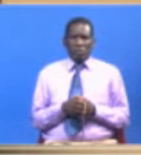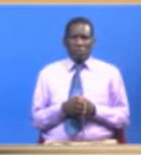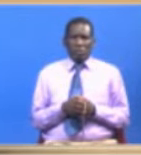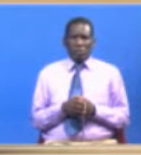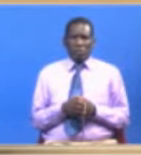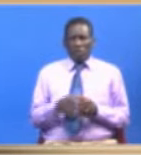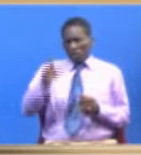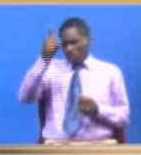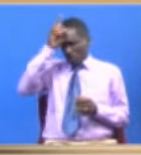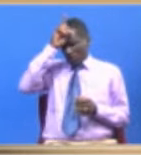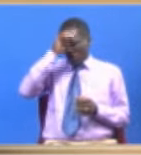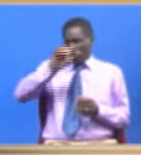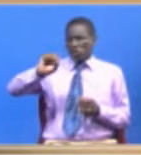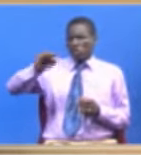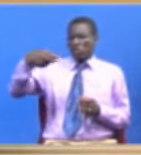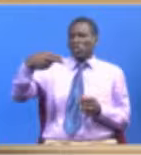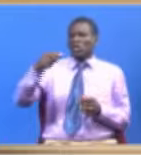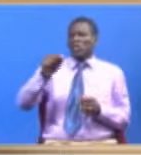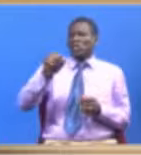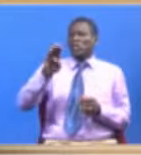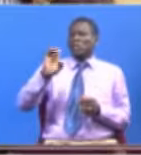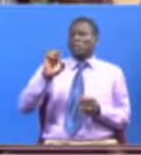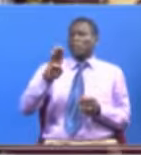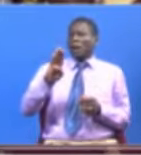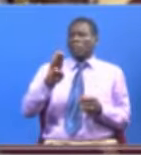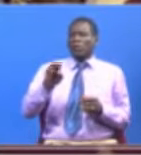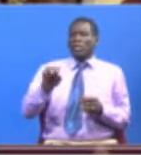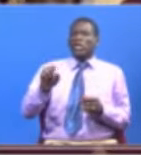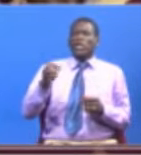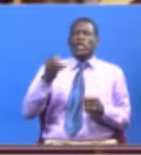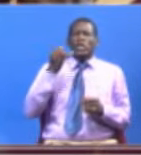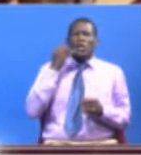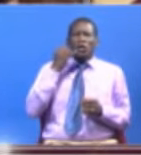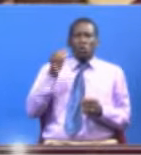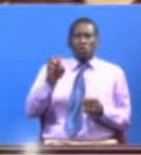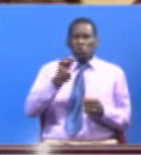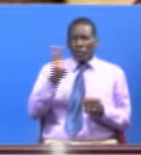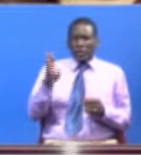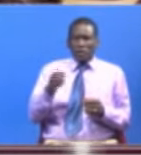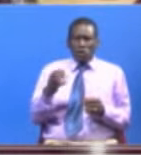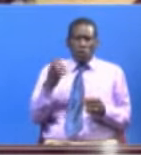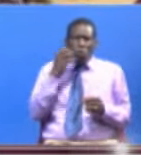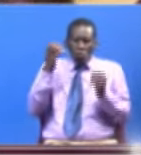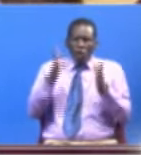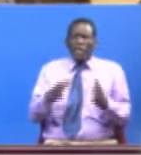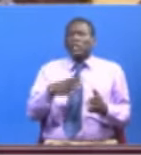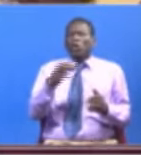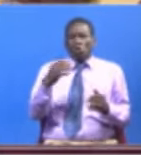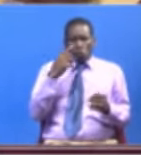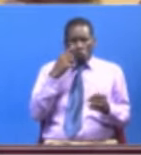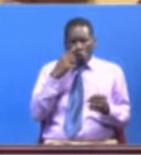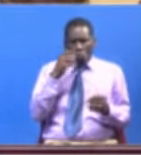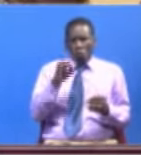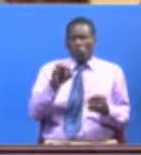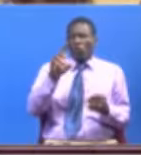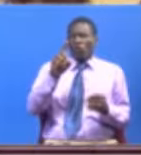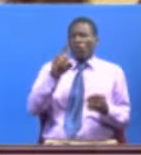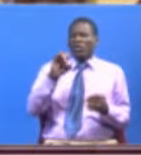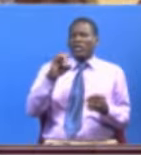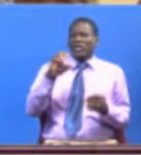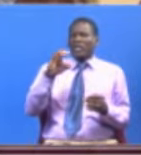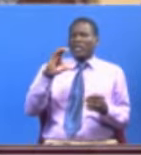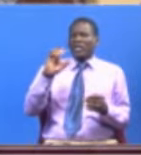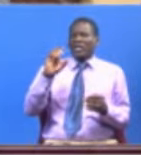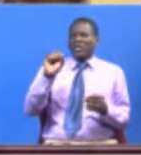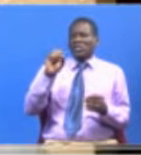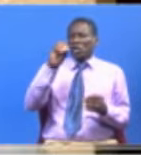Kijijini Shabab, eneo bunge la Nakuru Magharibi, waombolezaji walimiminika nyumbani kwa Dickson na Evelyn Litali kufuatia